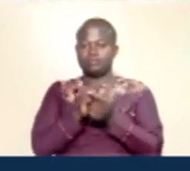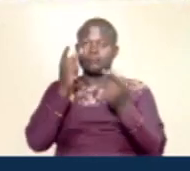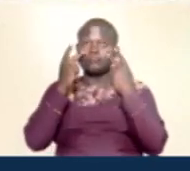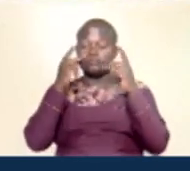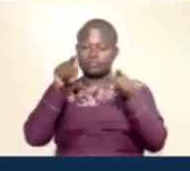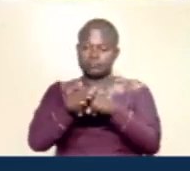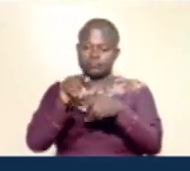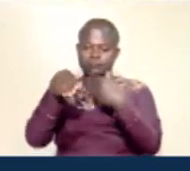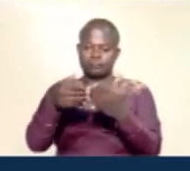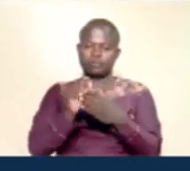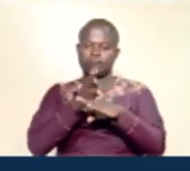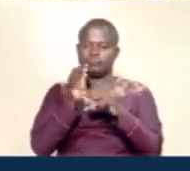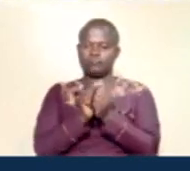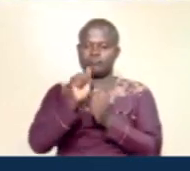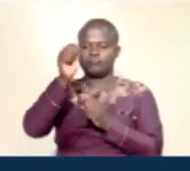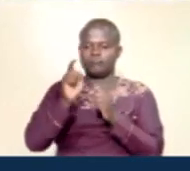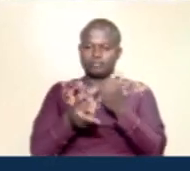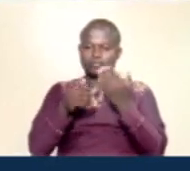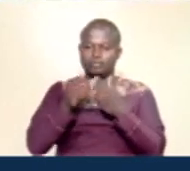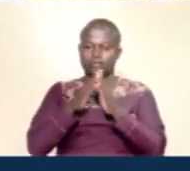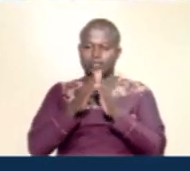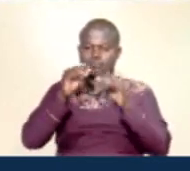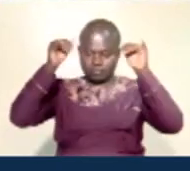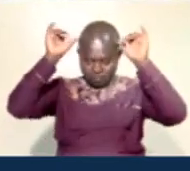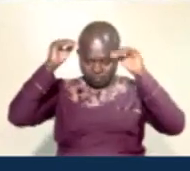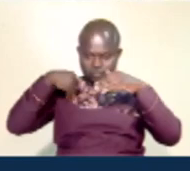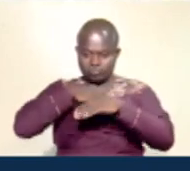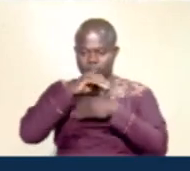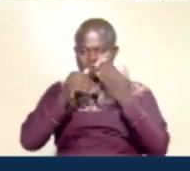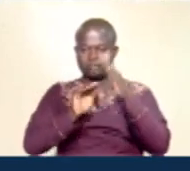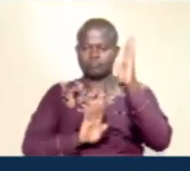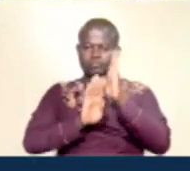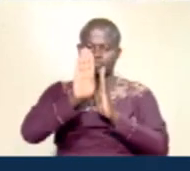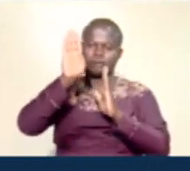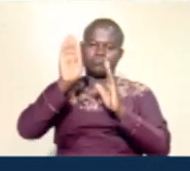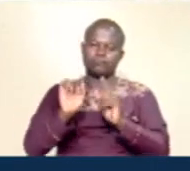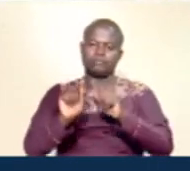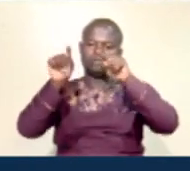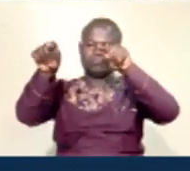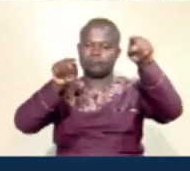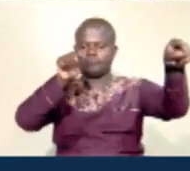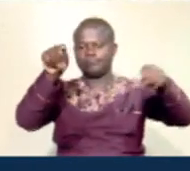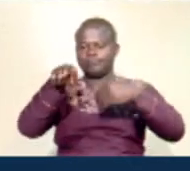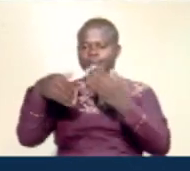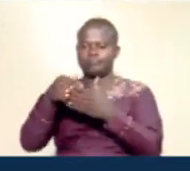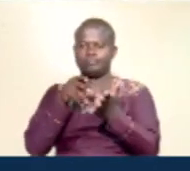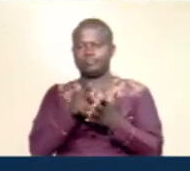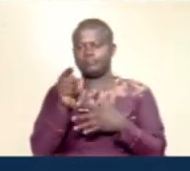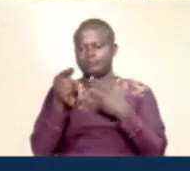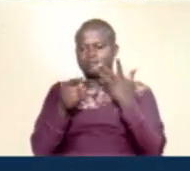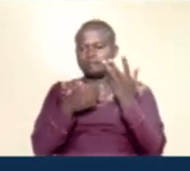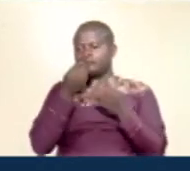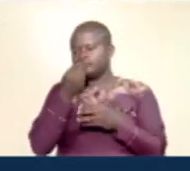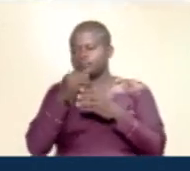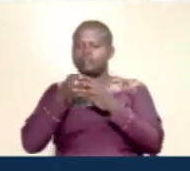gutya baragera mu 15,000 uyu mujyi wa Nyagatare biragaragara ko ari buteze imbere baragenda bagura ibintu ibyo